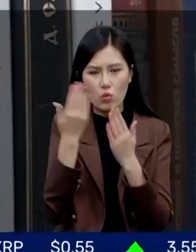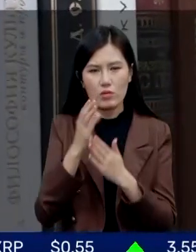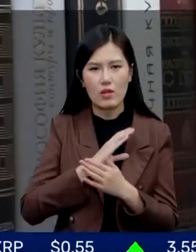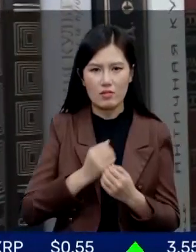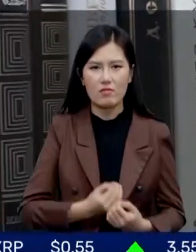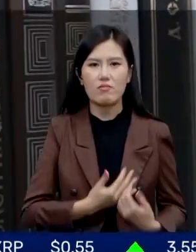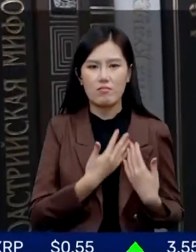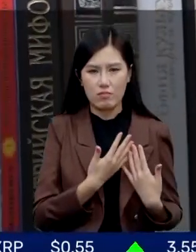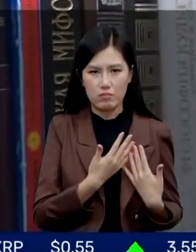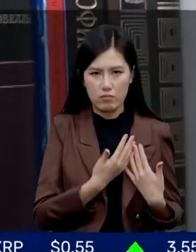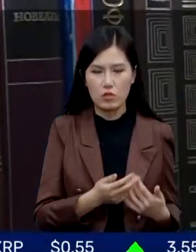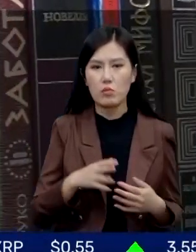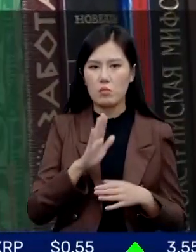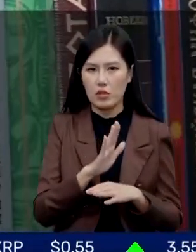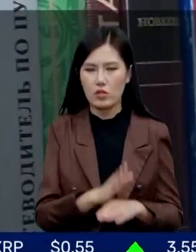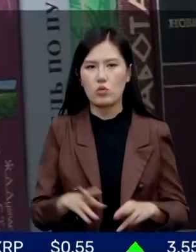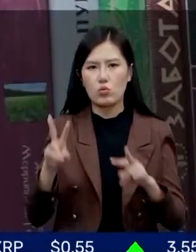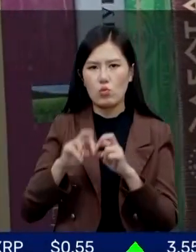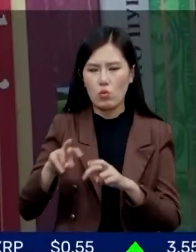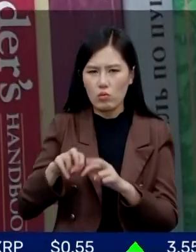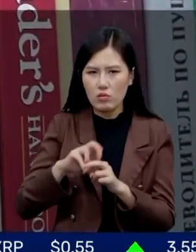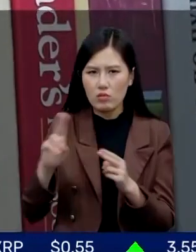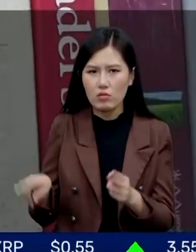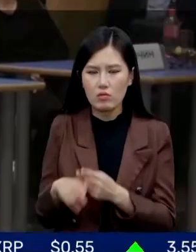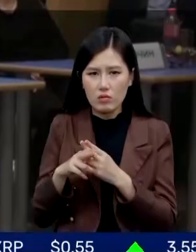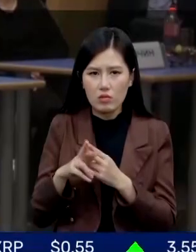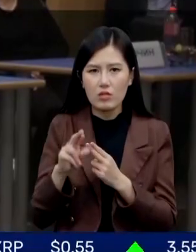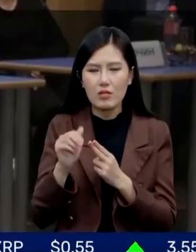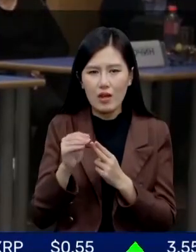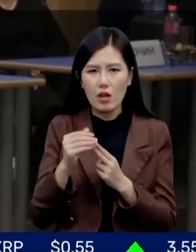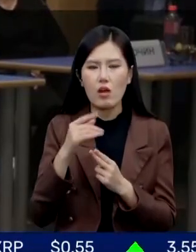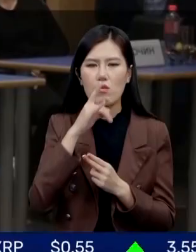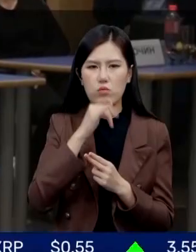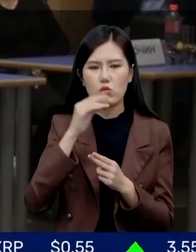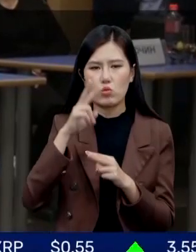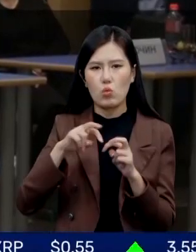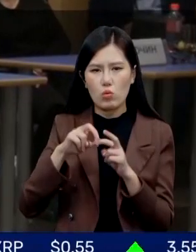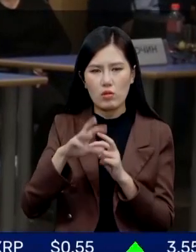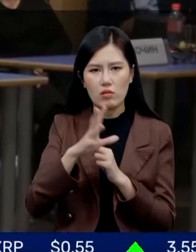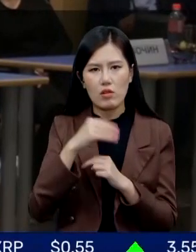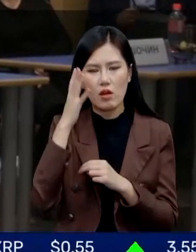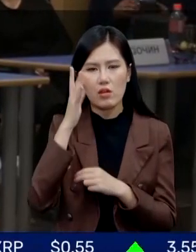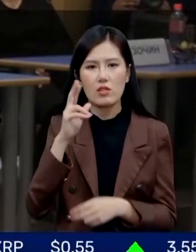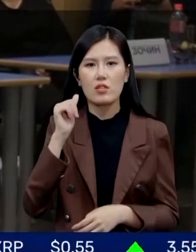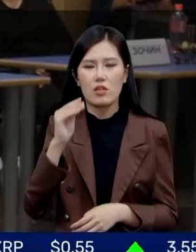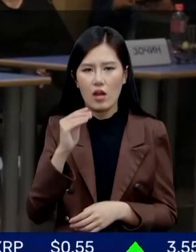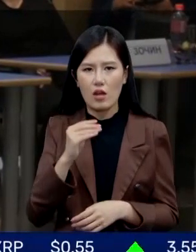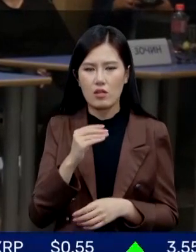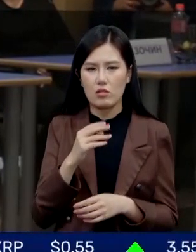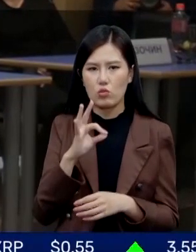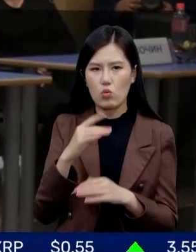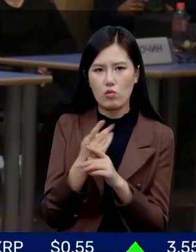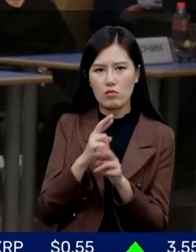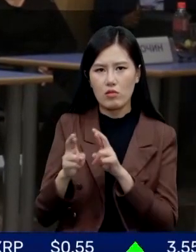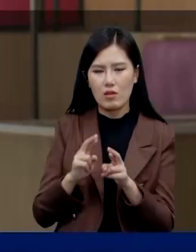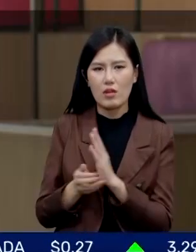өөр, харин судалгааны бүтээл болгон судалж дүгнэх нь сурагчдад судалгааны арга зүй, шүүмжлэл сэтгэлгээнд суралцах давуу талтайг хэл цохолын багш нар